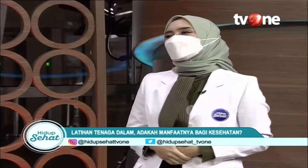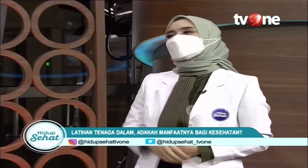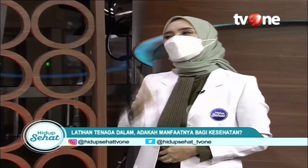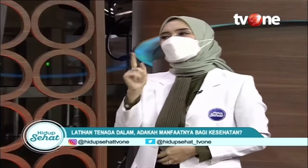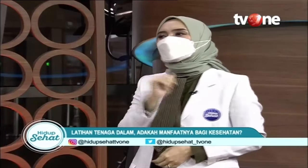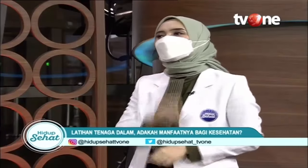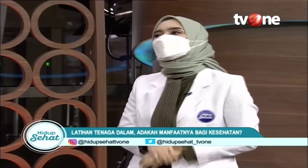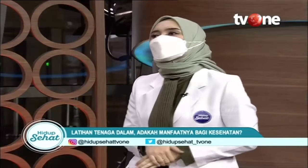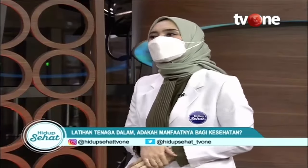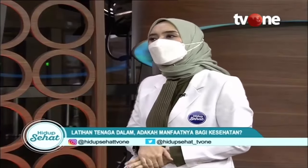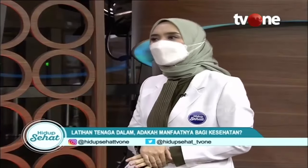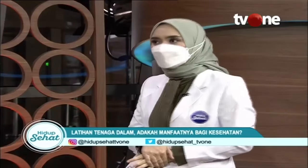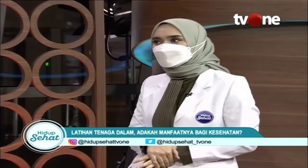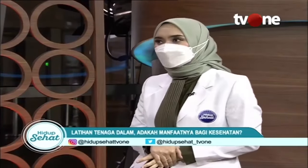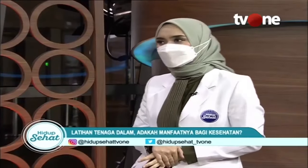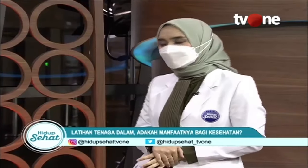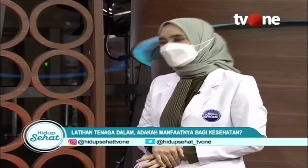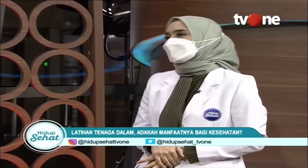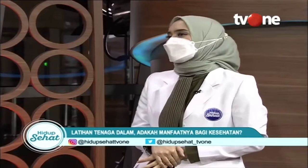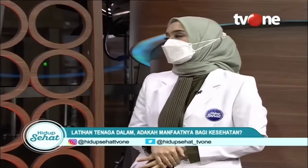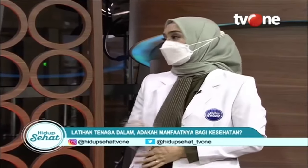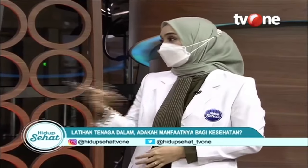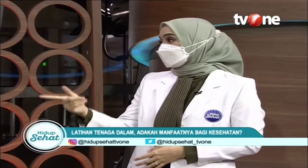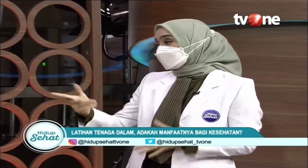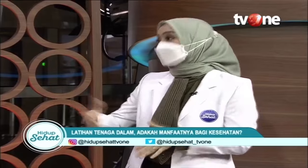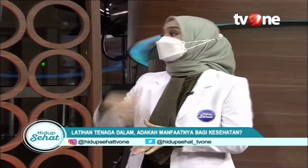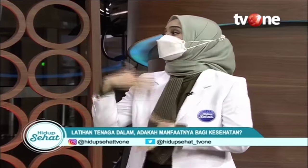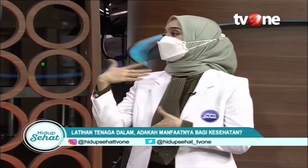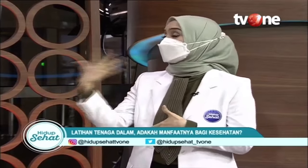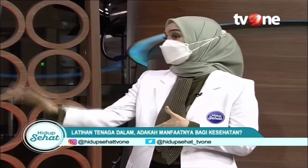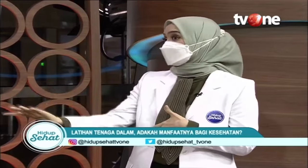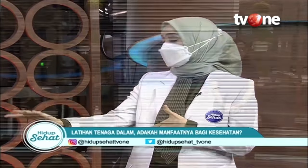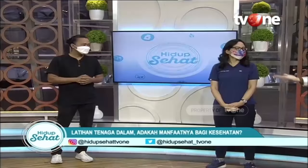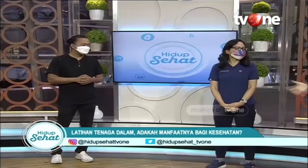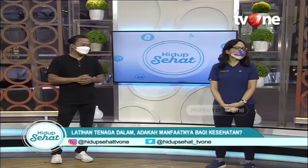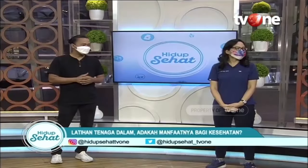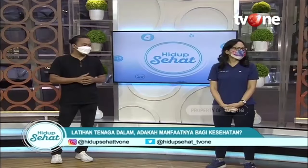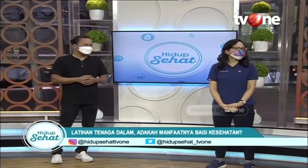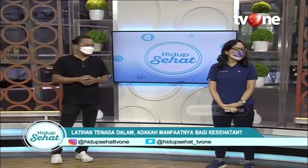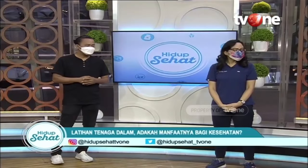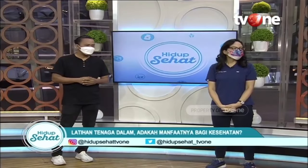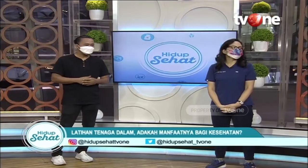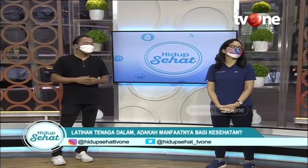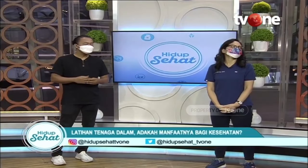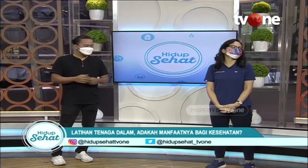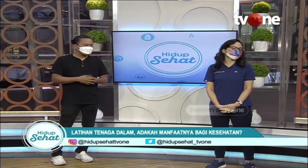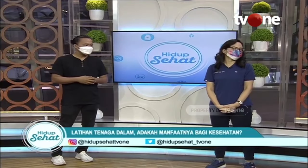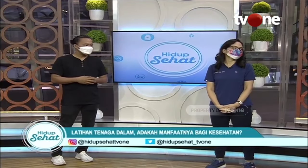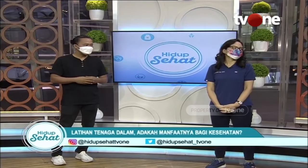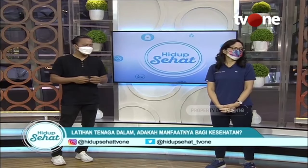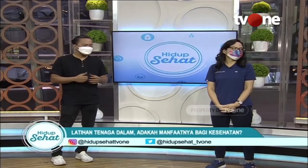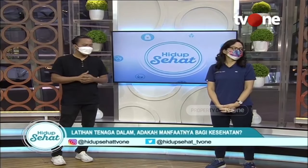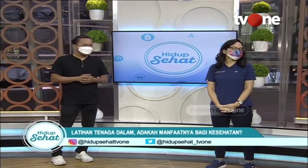Oke jadi memang bermanfaat sekali ya drkter ekles apalagi tadi mungkin ketika misalnya mas Ageng sering berlatih ya itu